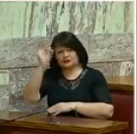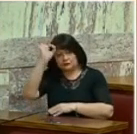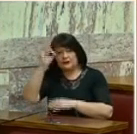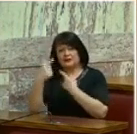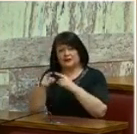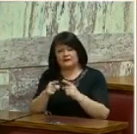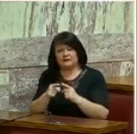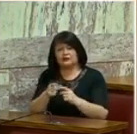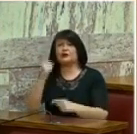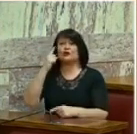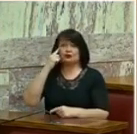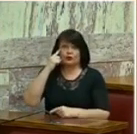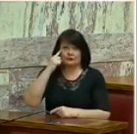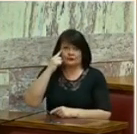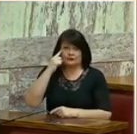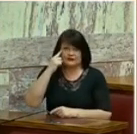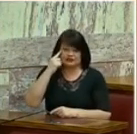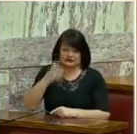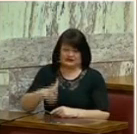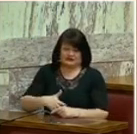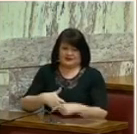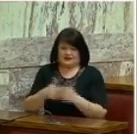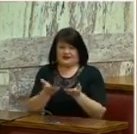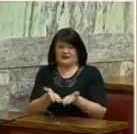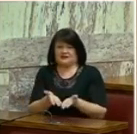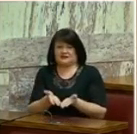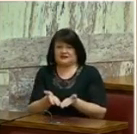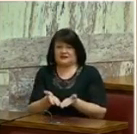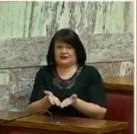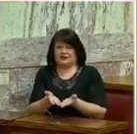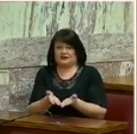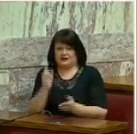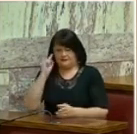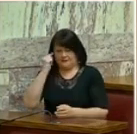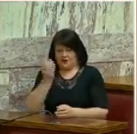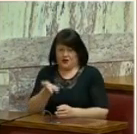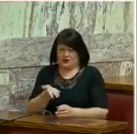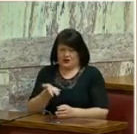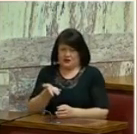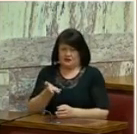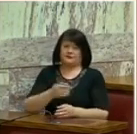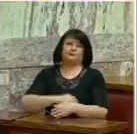νομίζω ότι είναι καταγέλαστη και επιτρέψτε μου να πω και ενοχική.